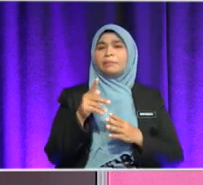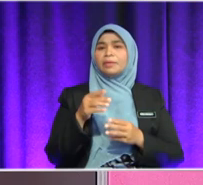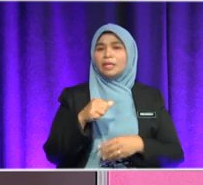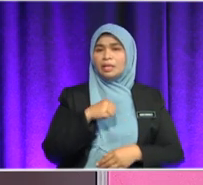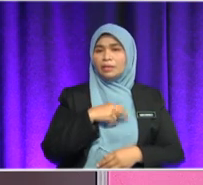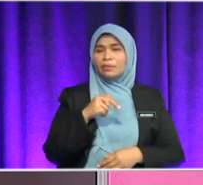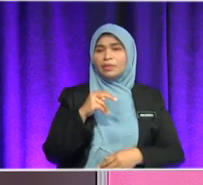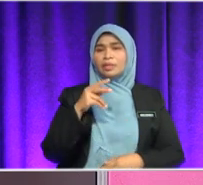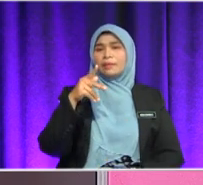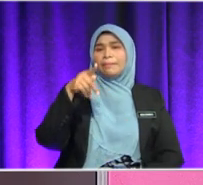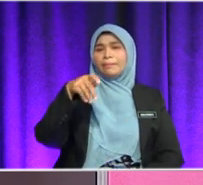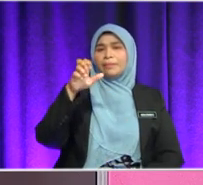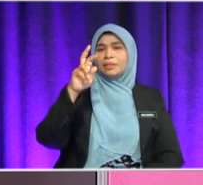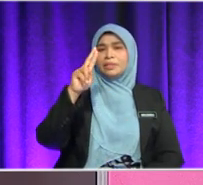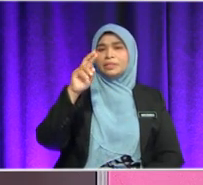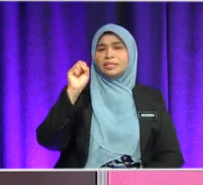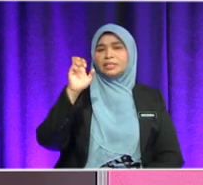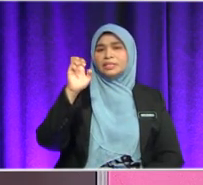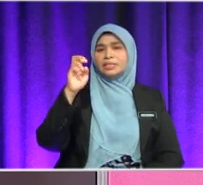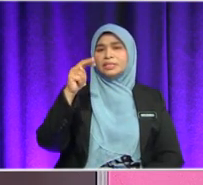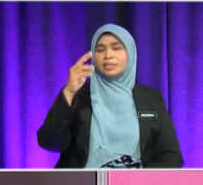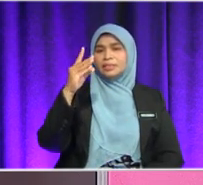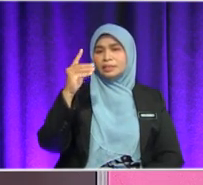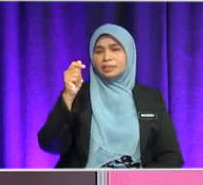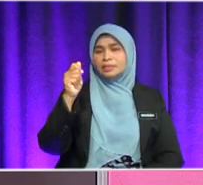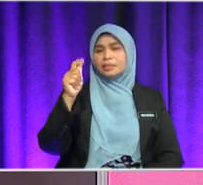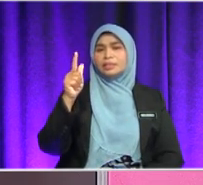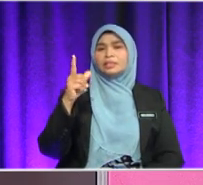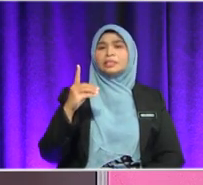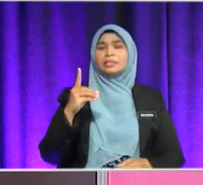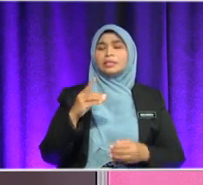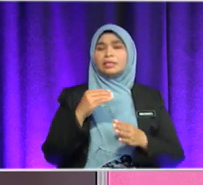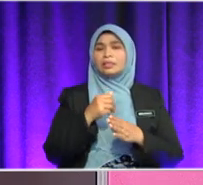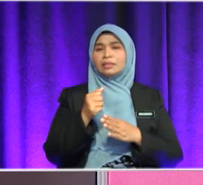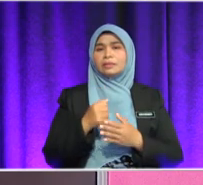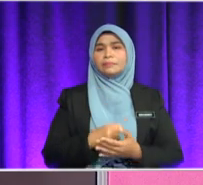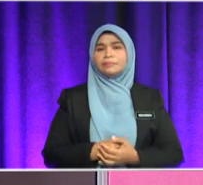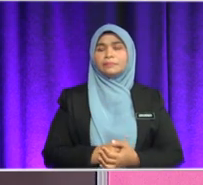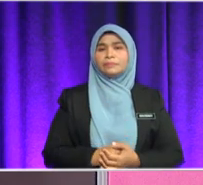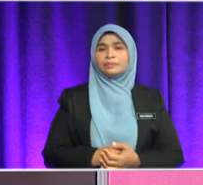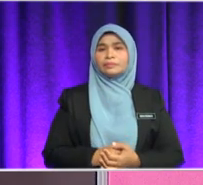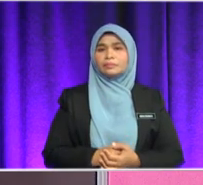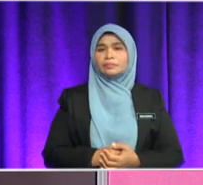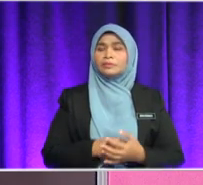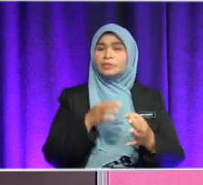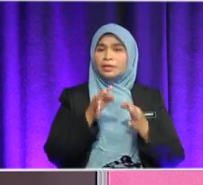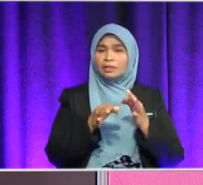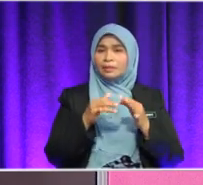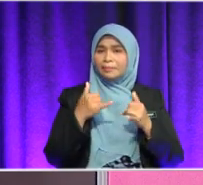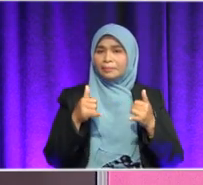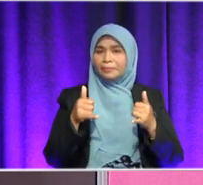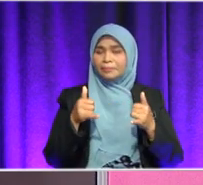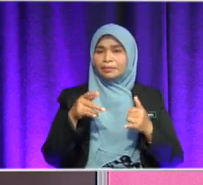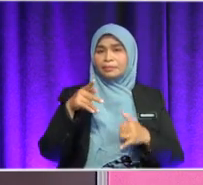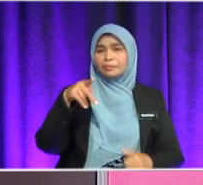atau pengakuan jadi suara ini jinak kepada persendahan Jadi kalau persendahan apabila perkataan